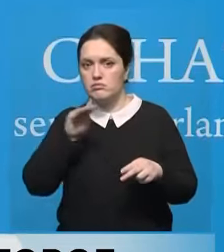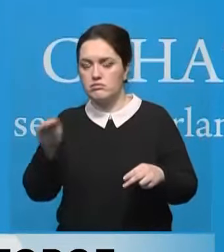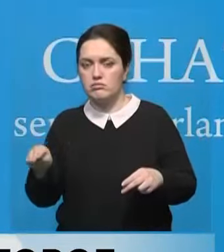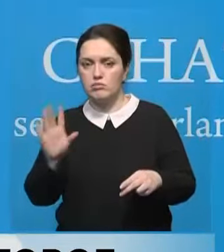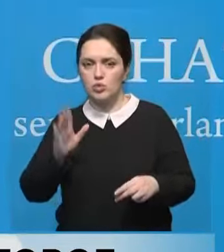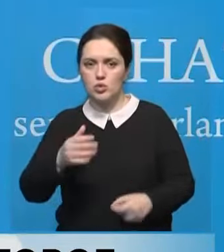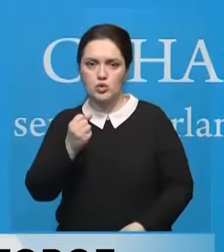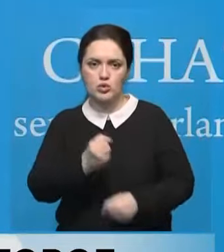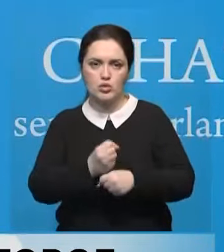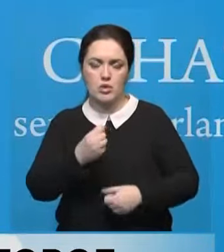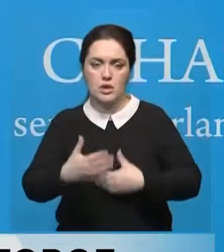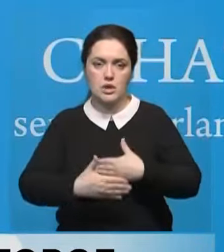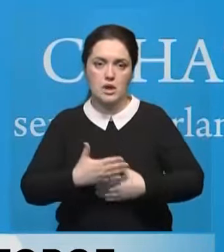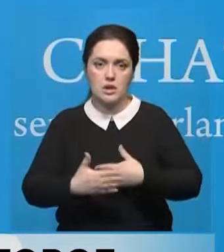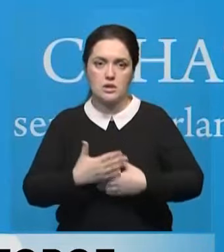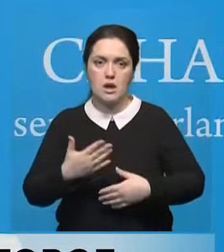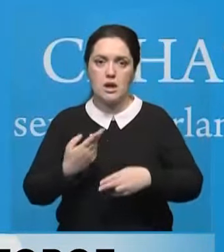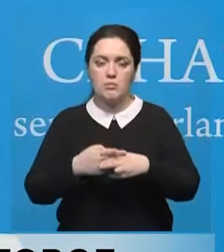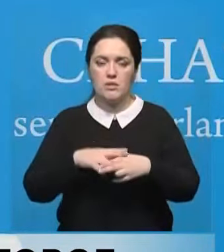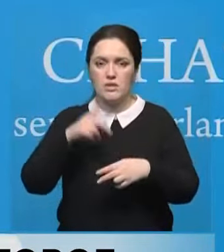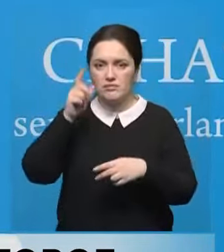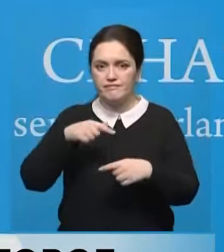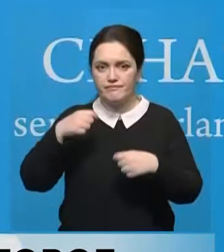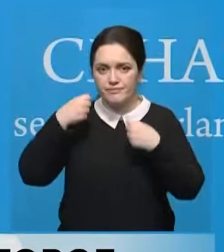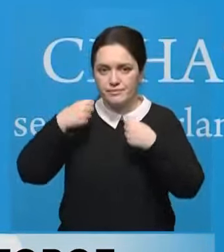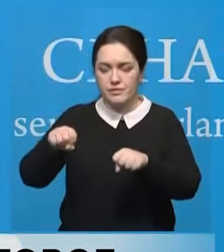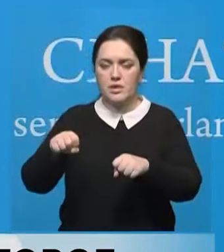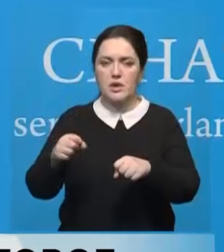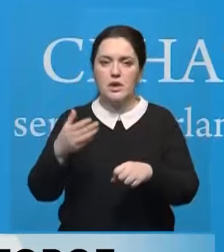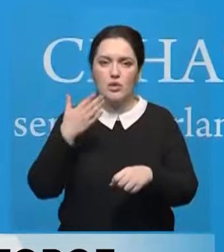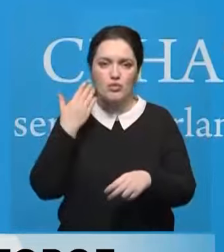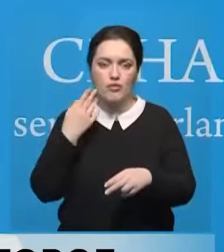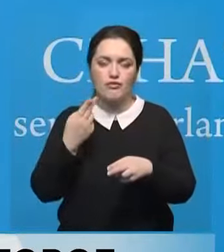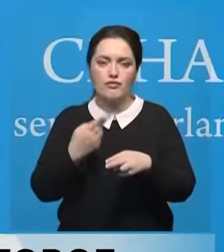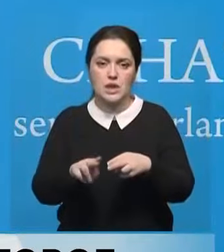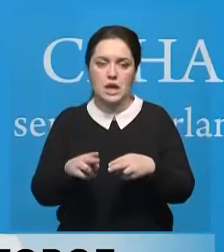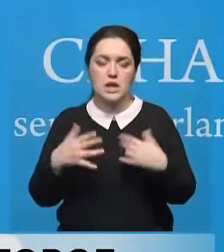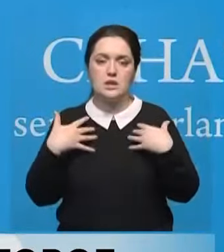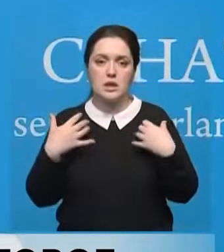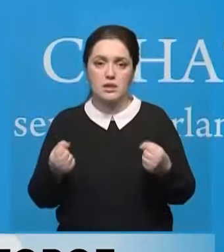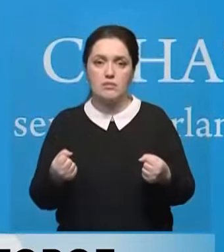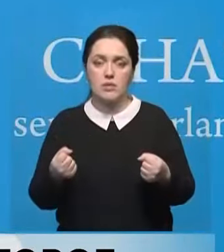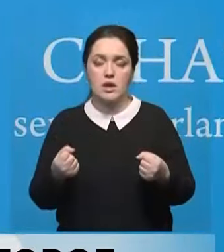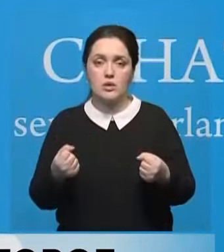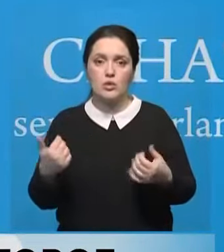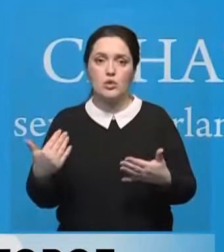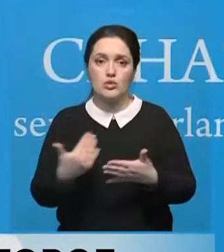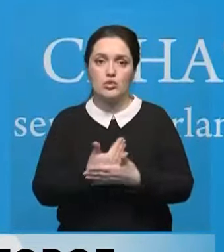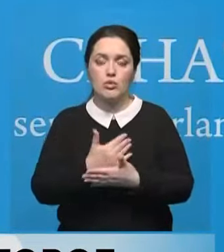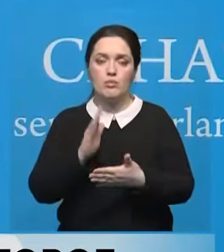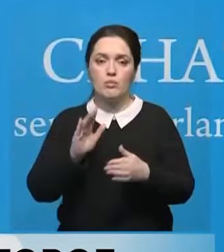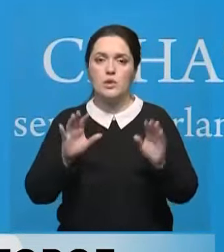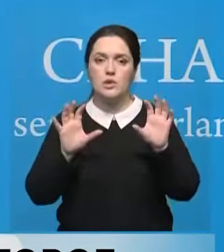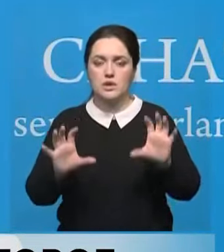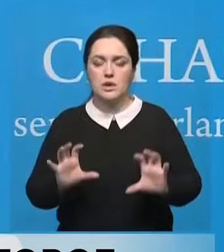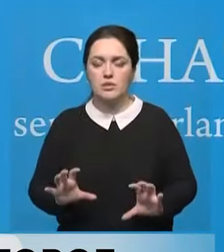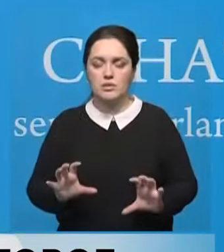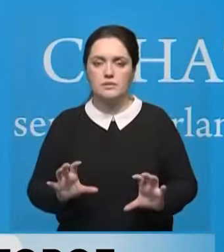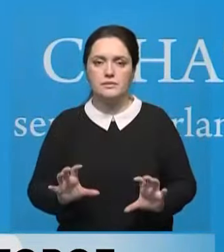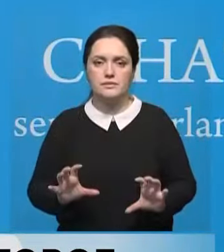хотя на самом деле побои причинения легкого вреда здоровью в Уголовном кодексе в новой редакции сейчас, оно